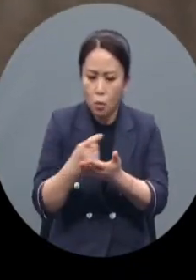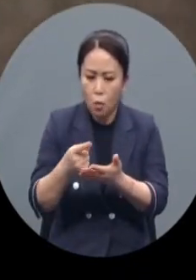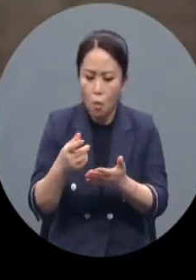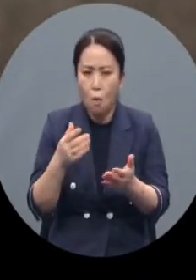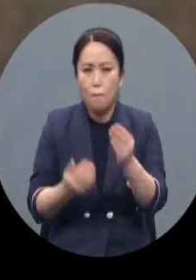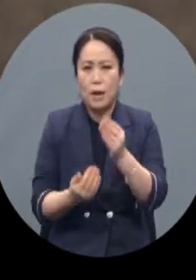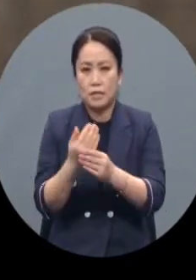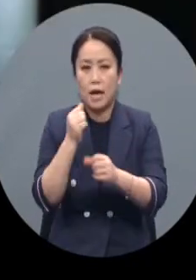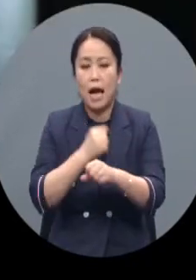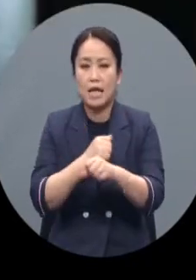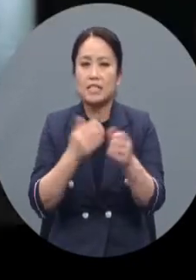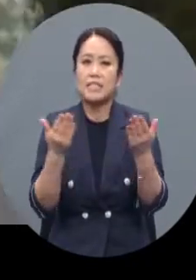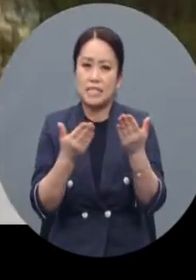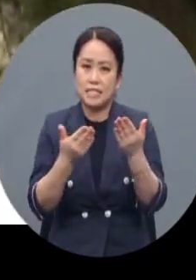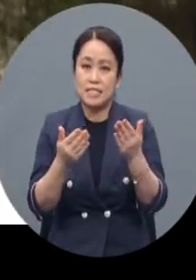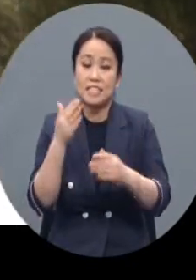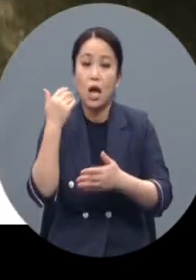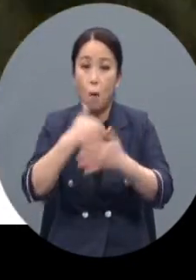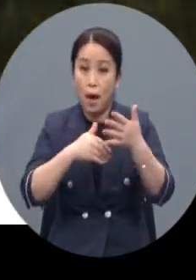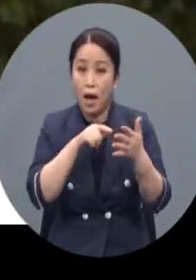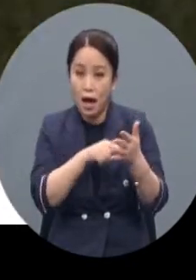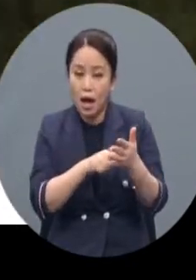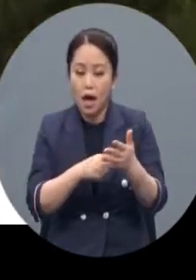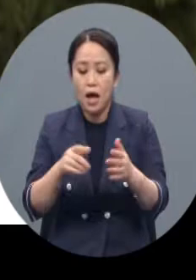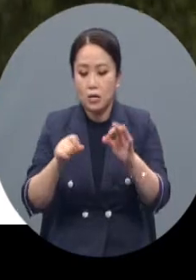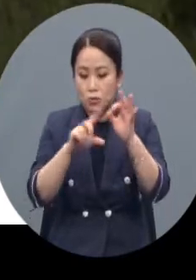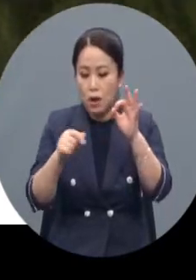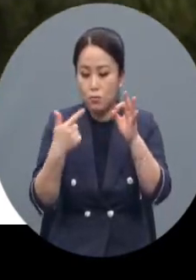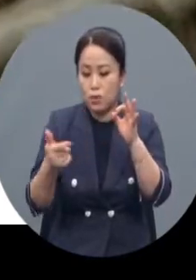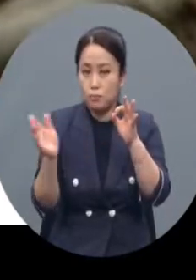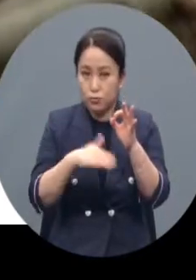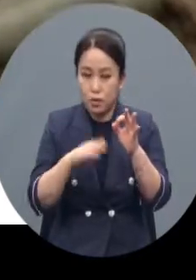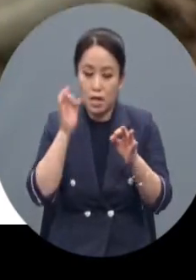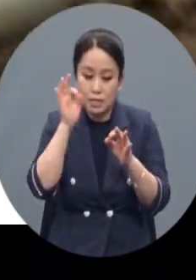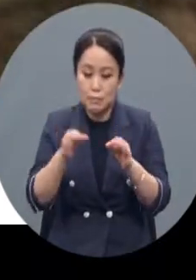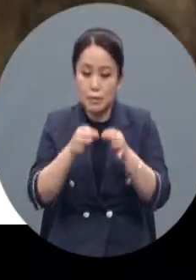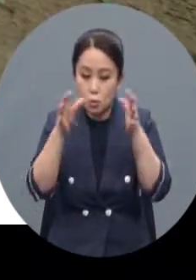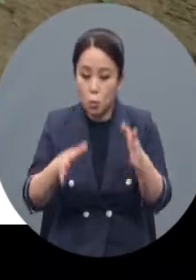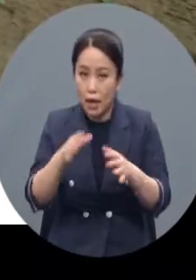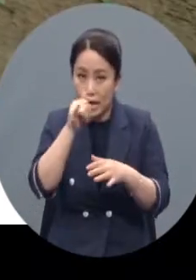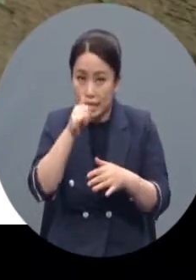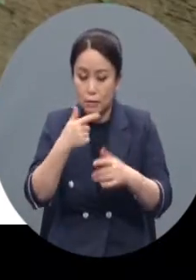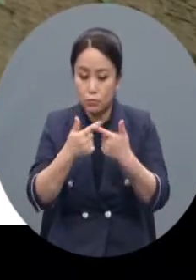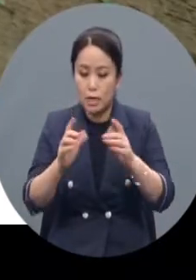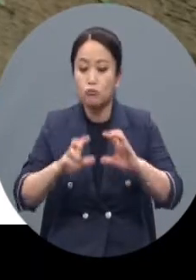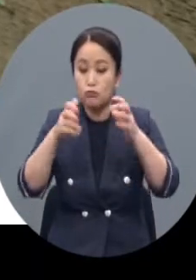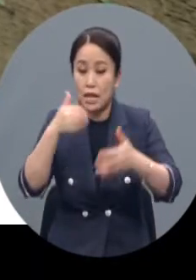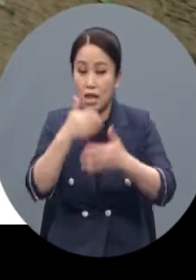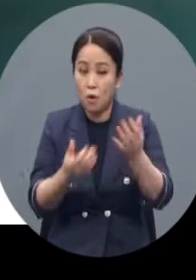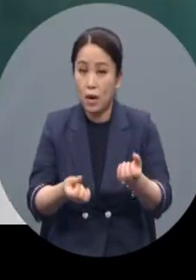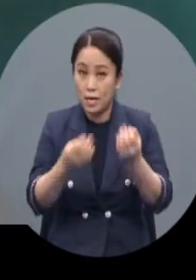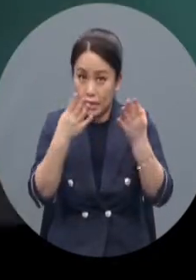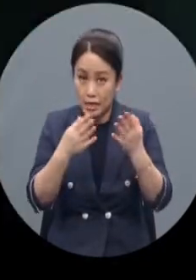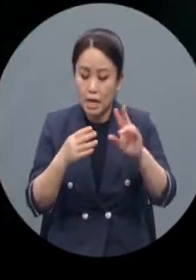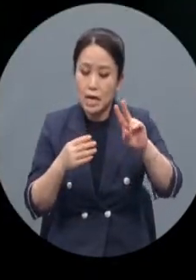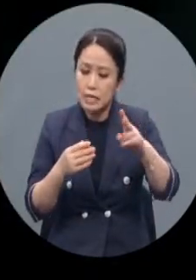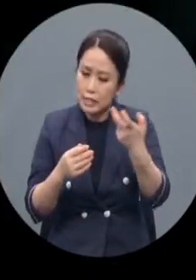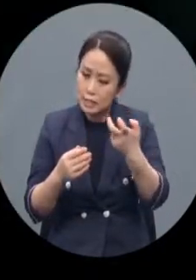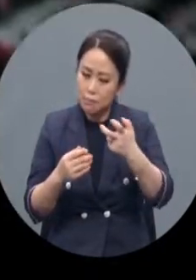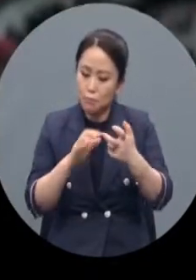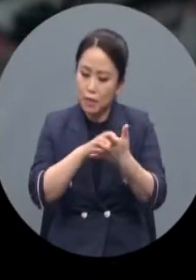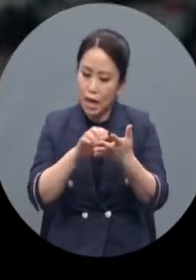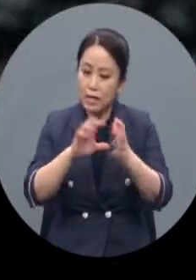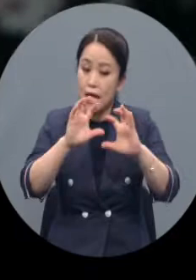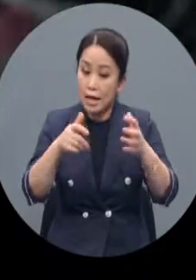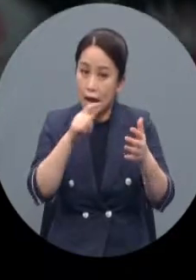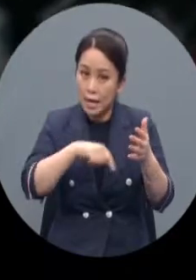담았습니다. 다음 달 6일부터 열흘간 진행되는 부산국제영화제에는 70개국에서 영화 223편이